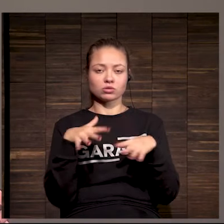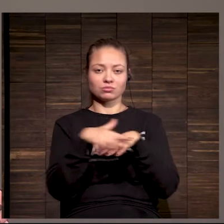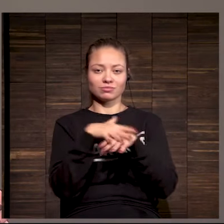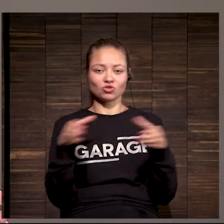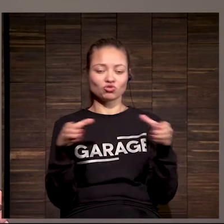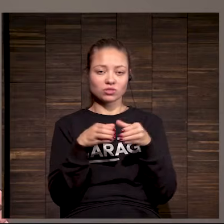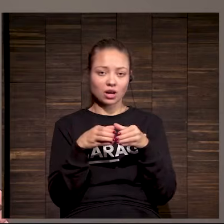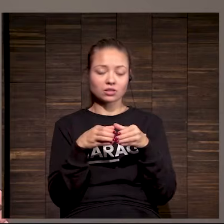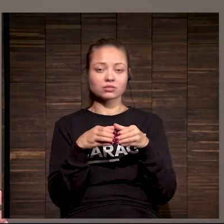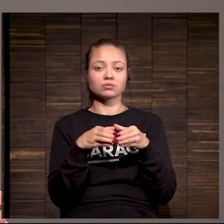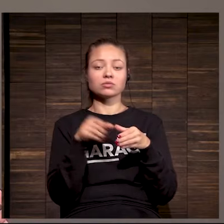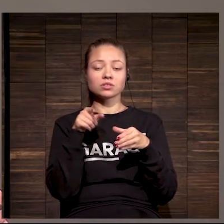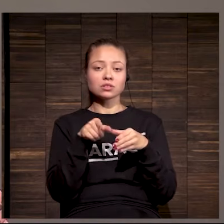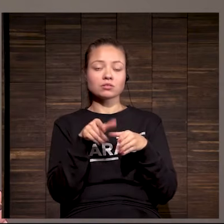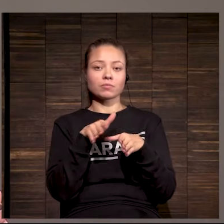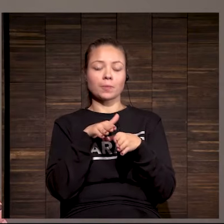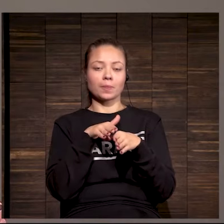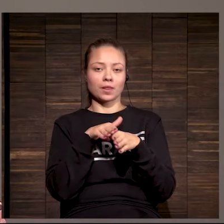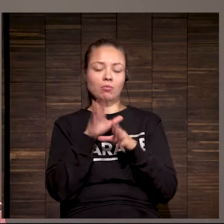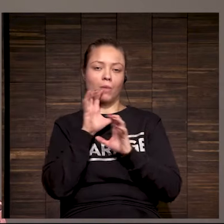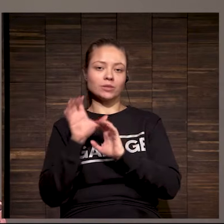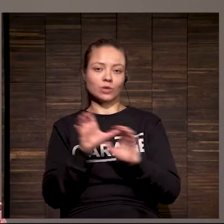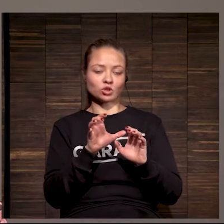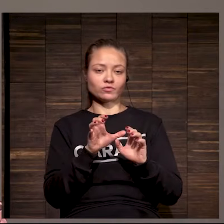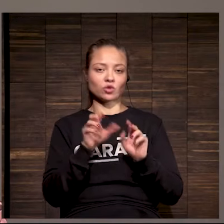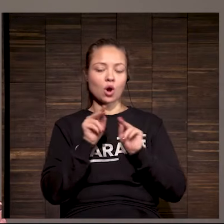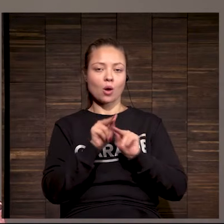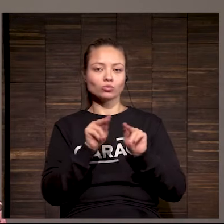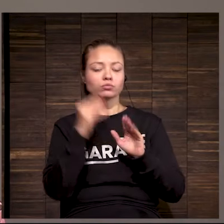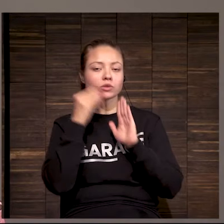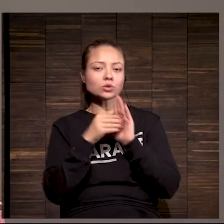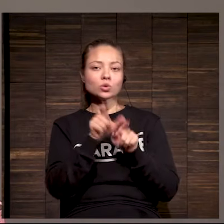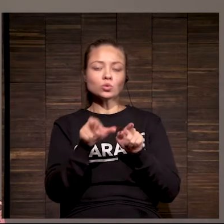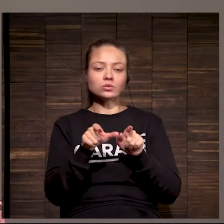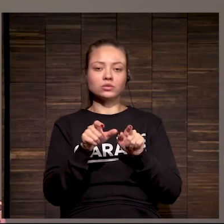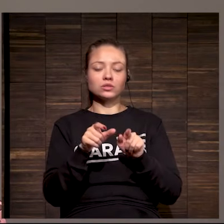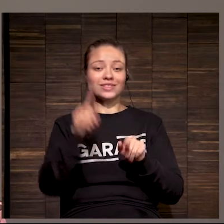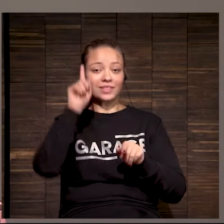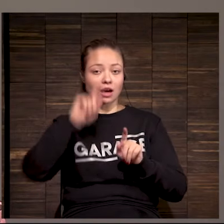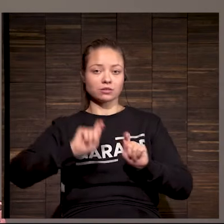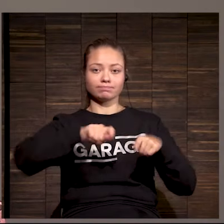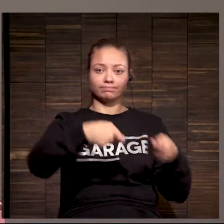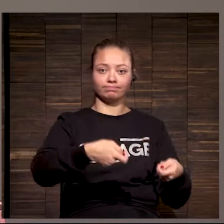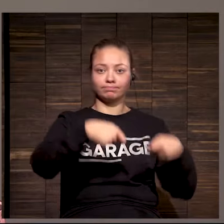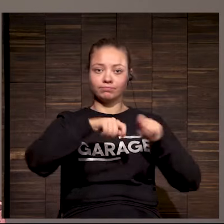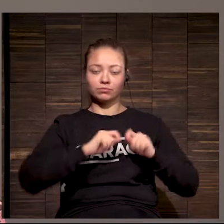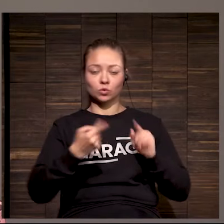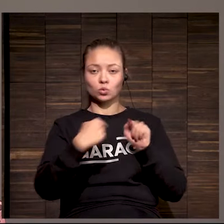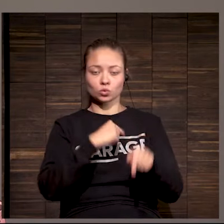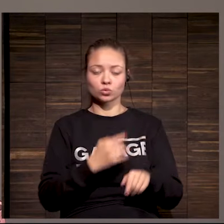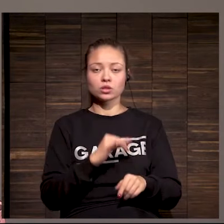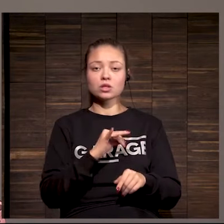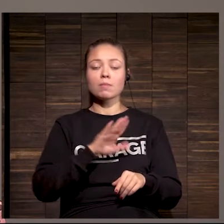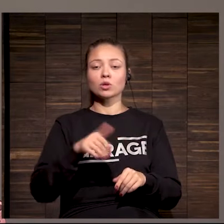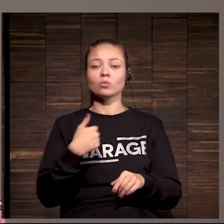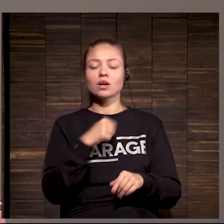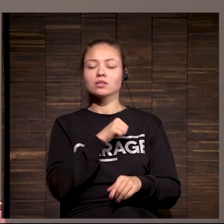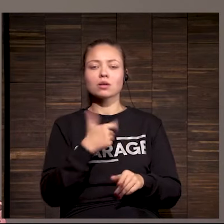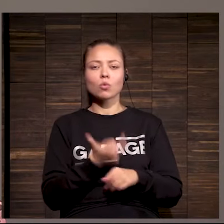поток обучение то есть люди делятся знаниями друг с другом потом я сам очень